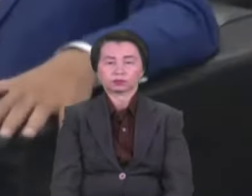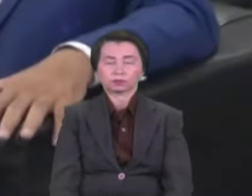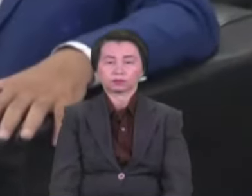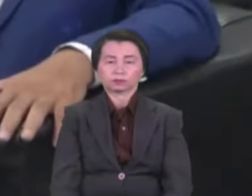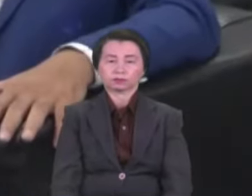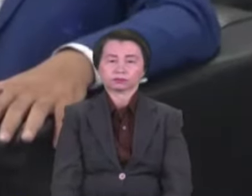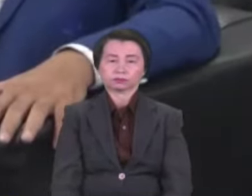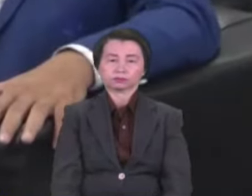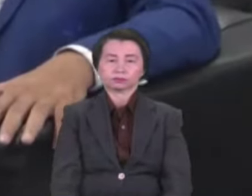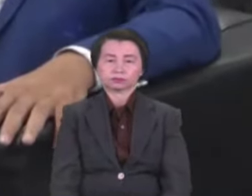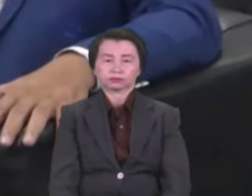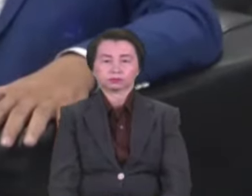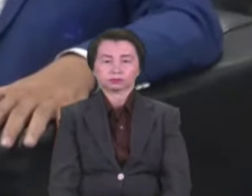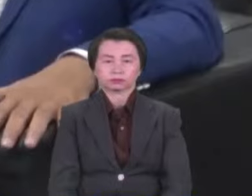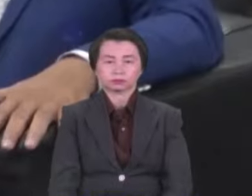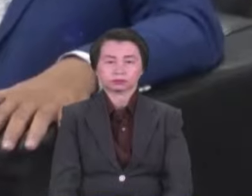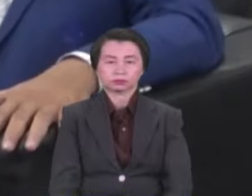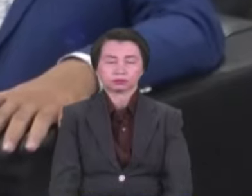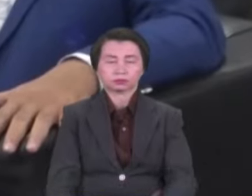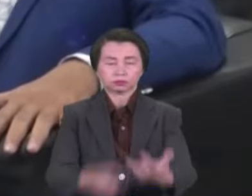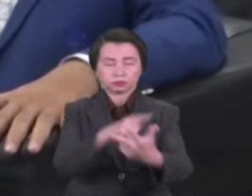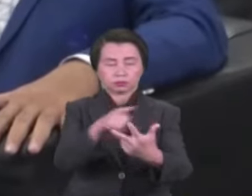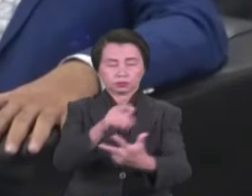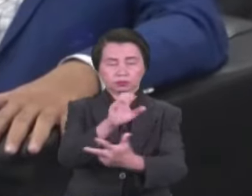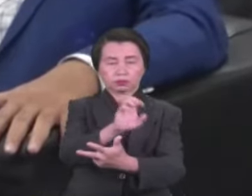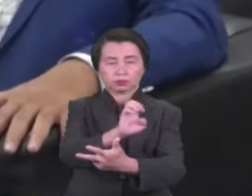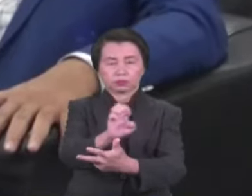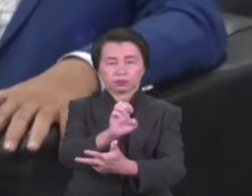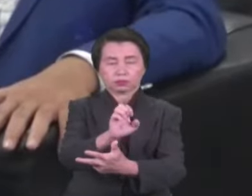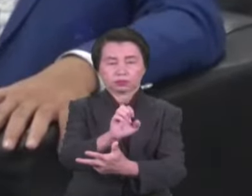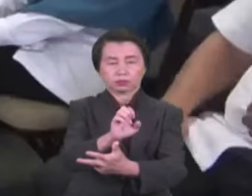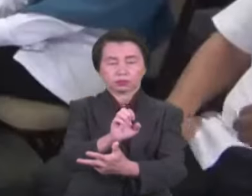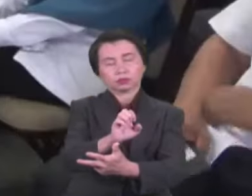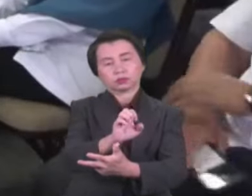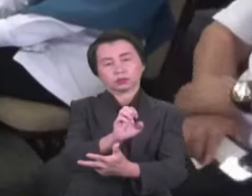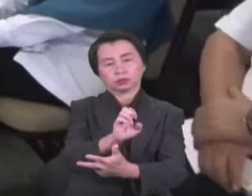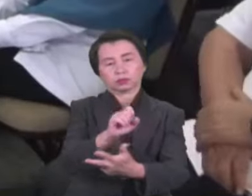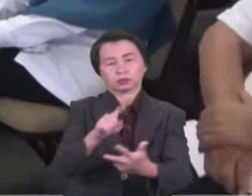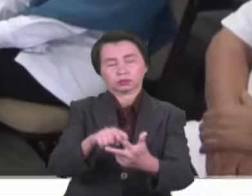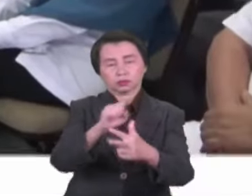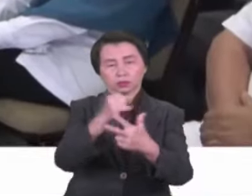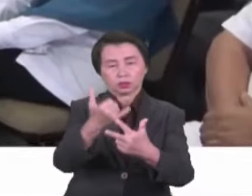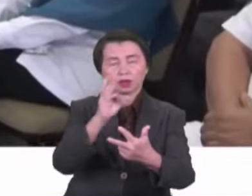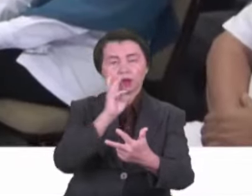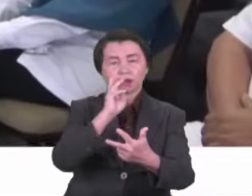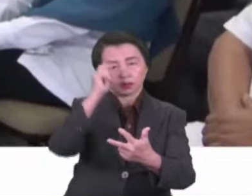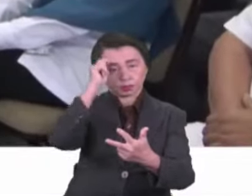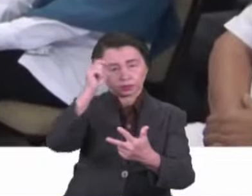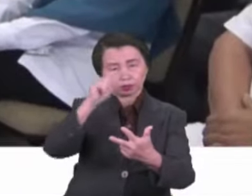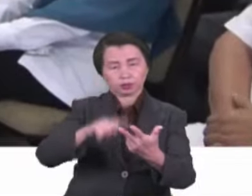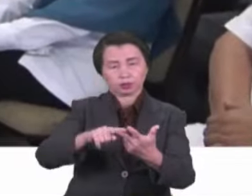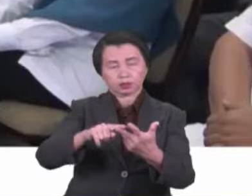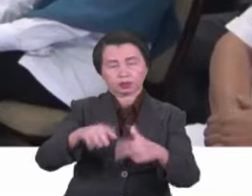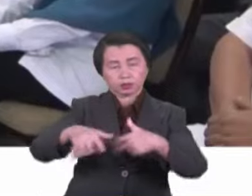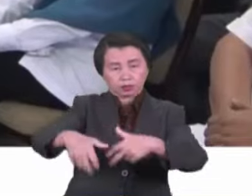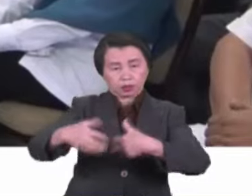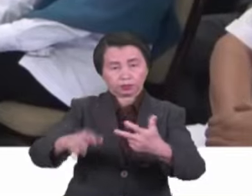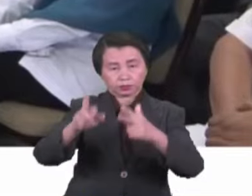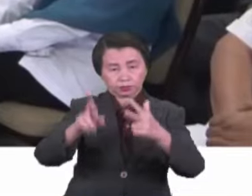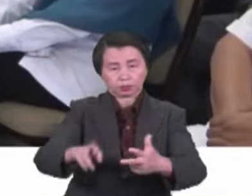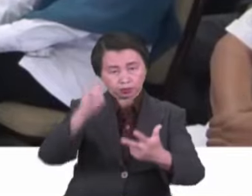kita sajikan kepada anda semua. Tiga syarikat berkenaan adalah Eastern Pacific Industrial Corporation Berhad, Syarikat Air Terengganu Sdn Berhad dan Ladang